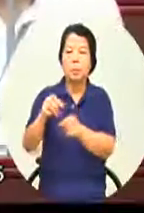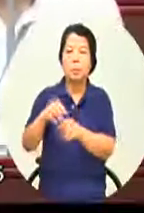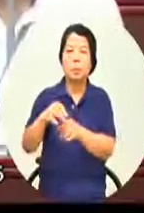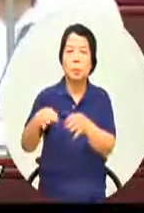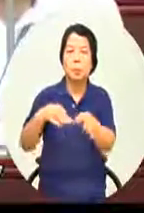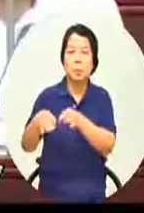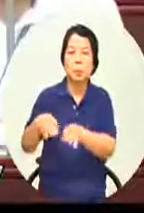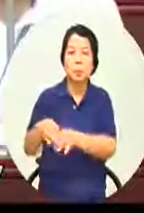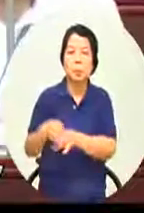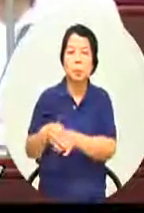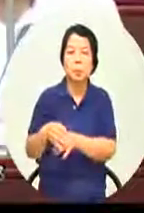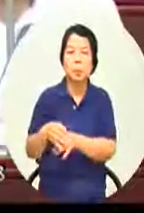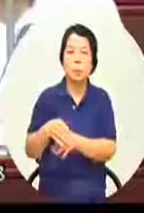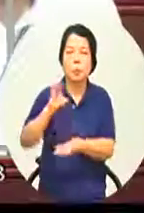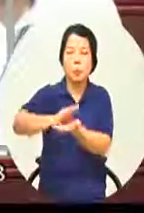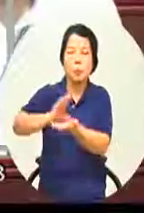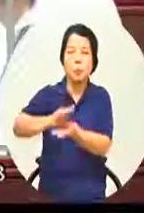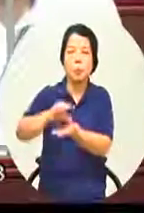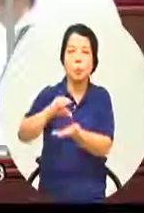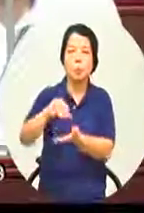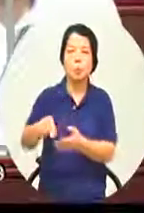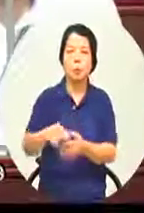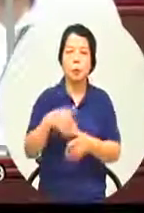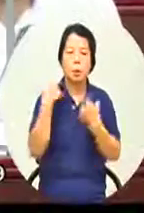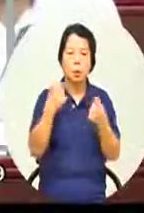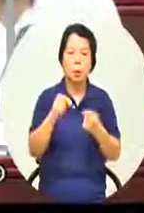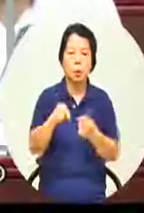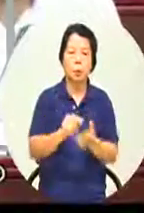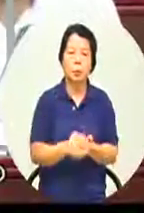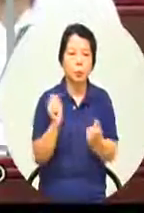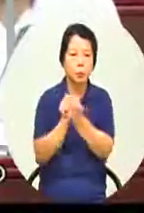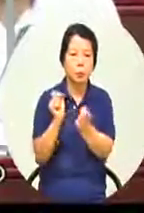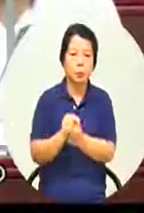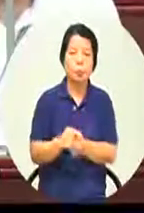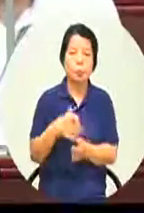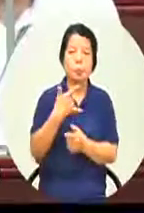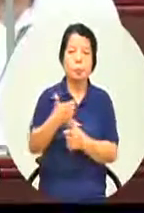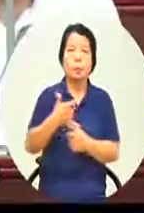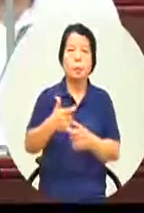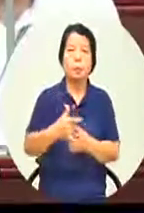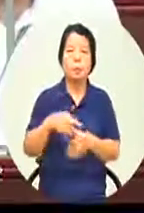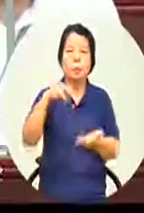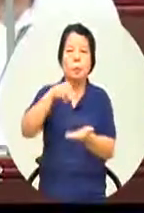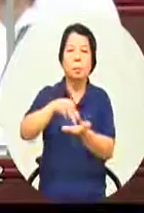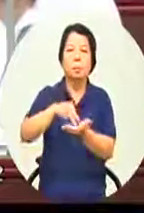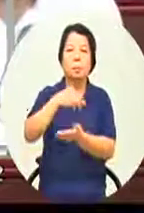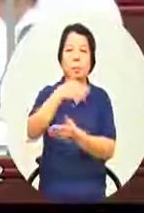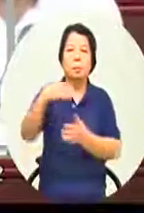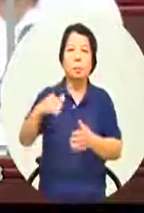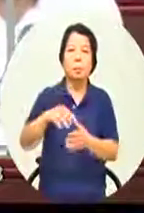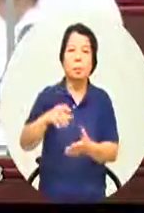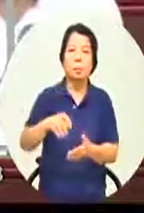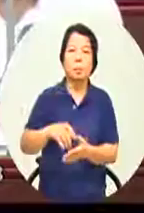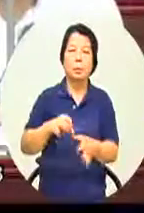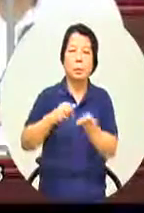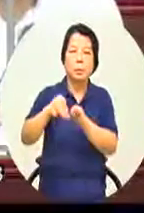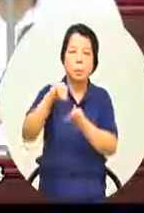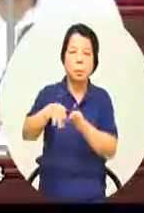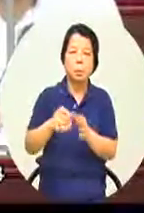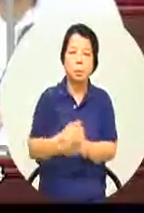去做协调。比如说，原来那附近有一个家乐福顶山店哈、我们也核准它这